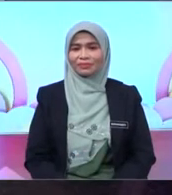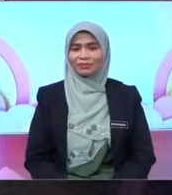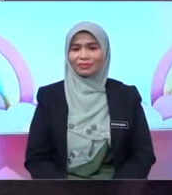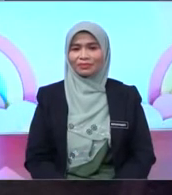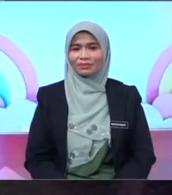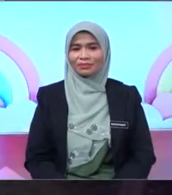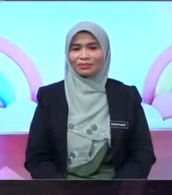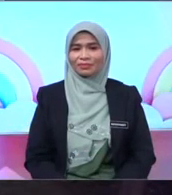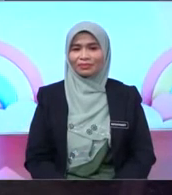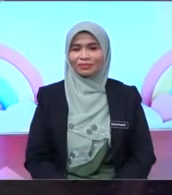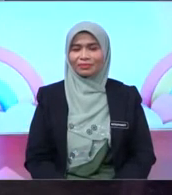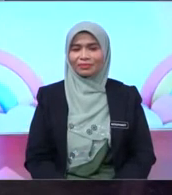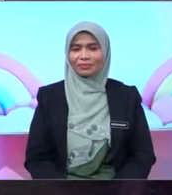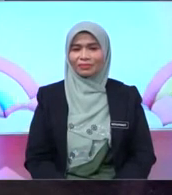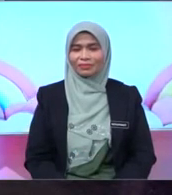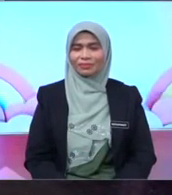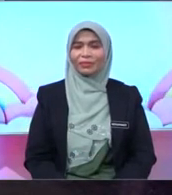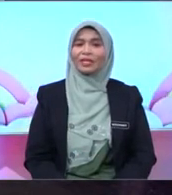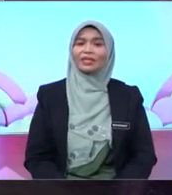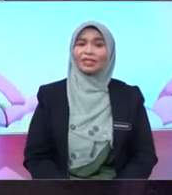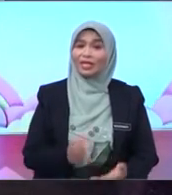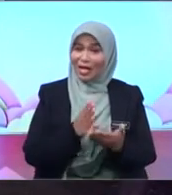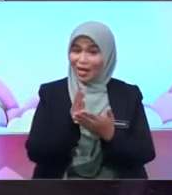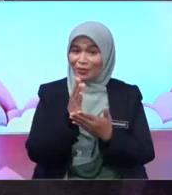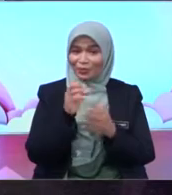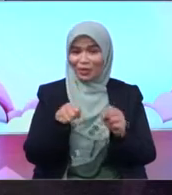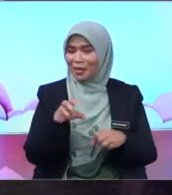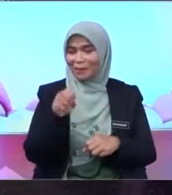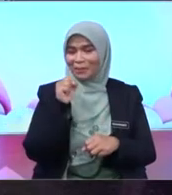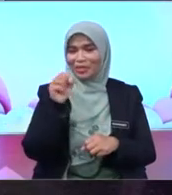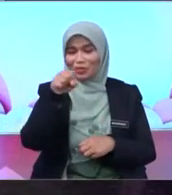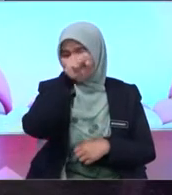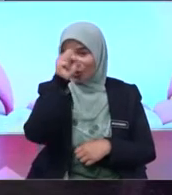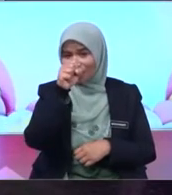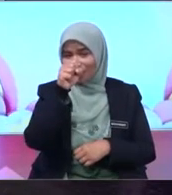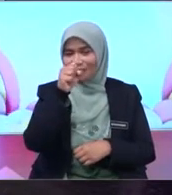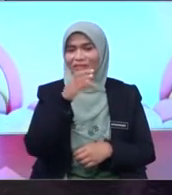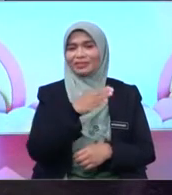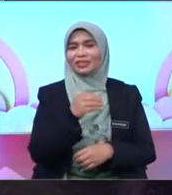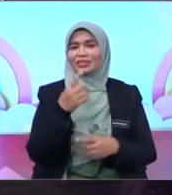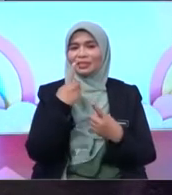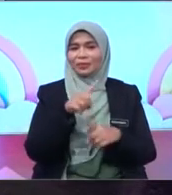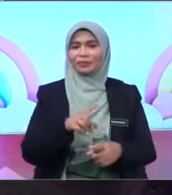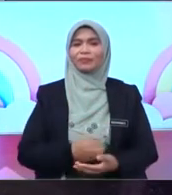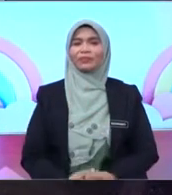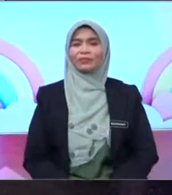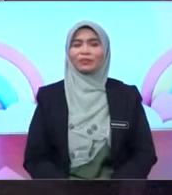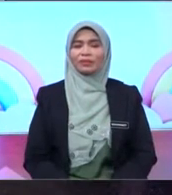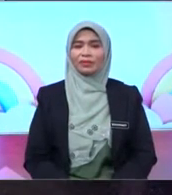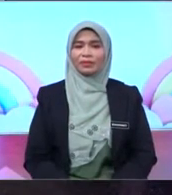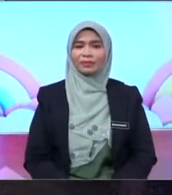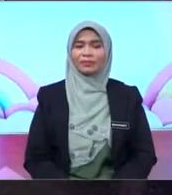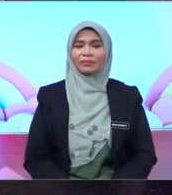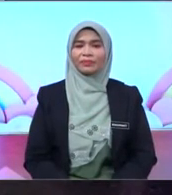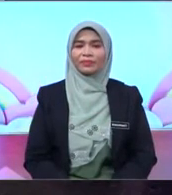kita balik lagi membalik baju Zacky Mirza Ghulam soal yang sudah baca dan jawab Soalnya